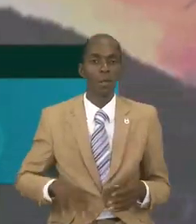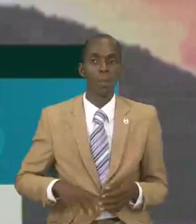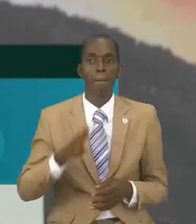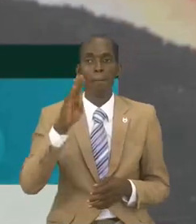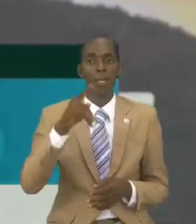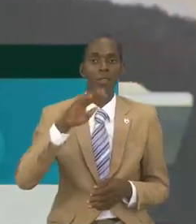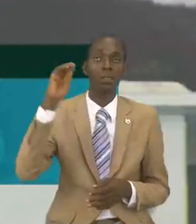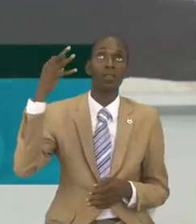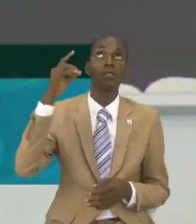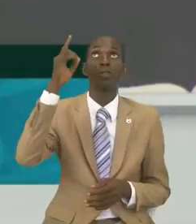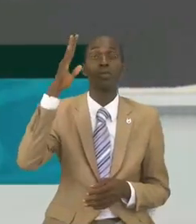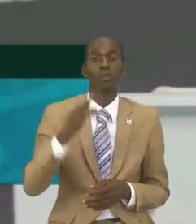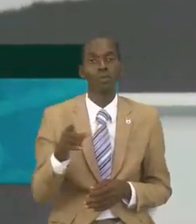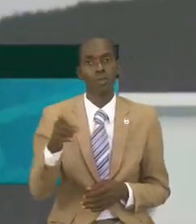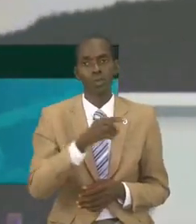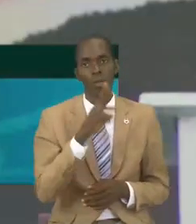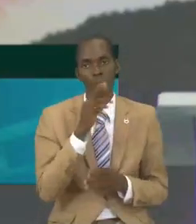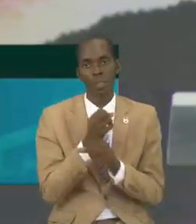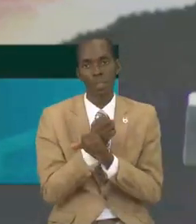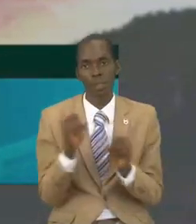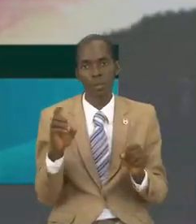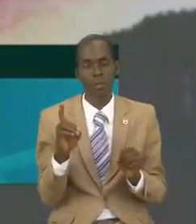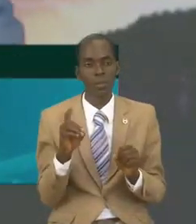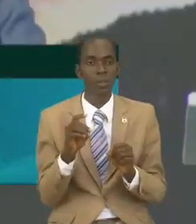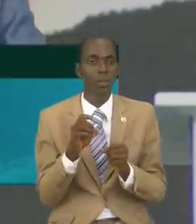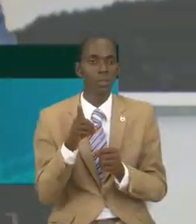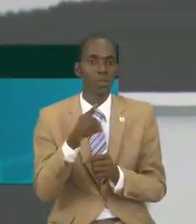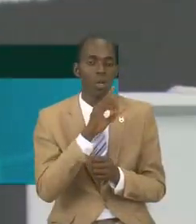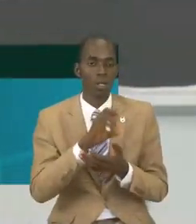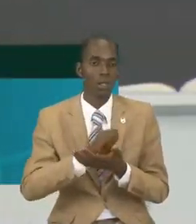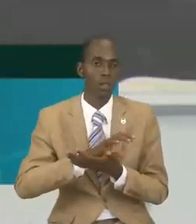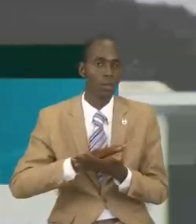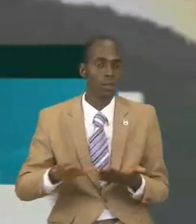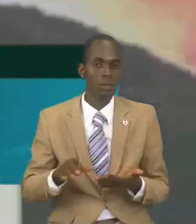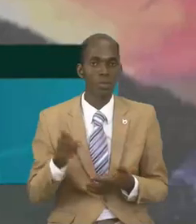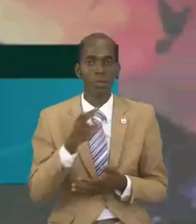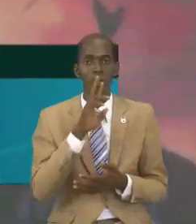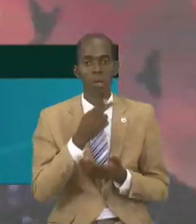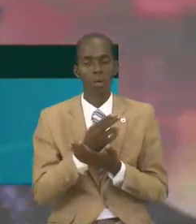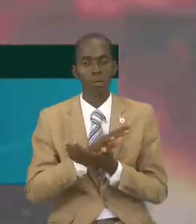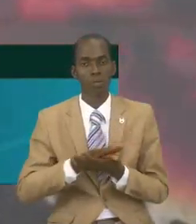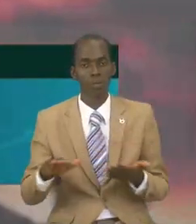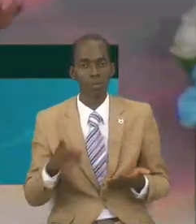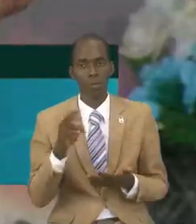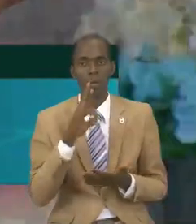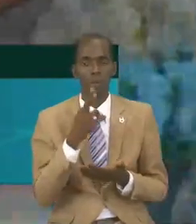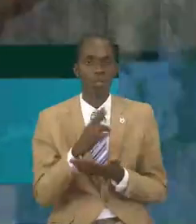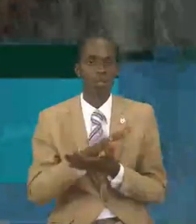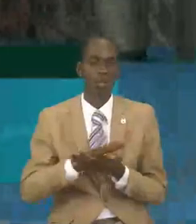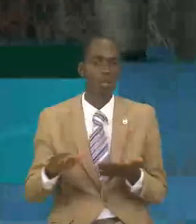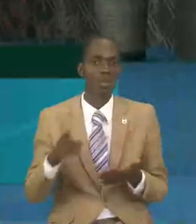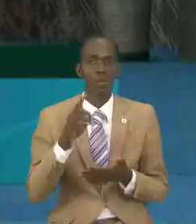Les récompenses de résurrection et les récompenses d'être ressuscité